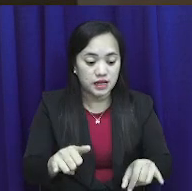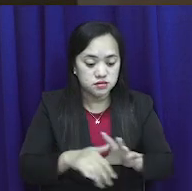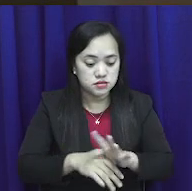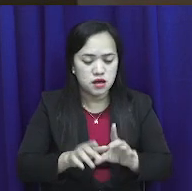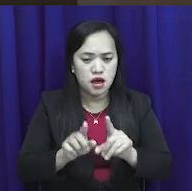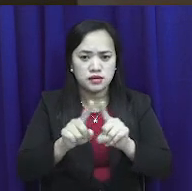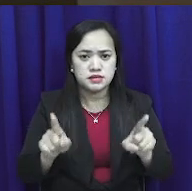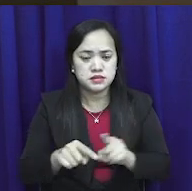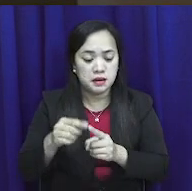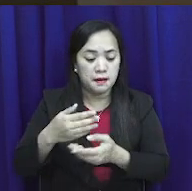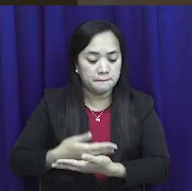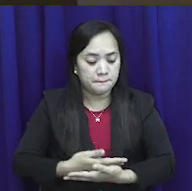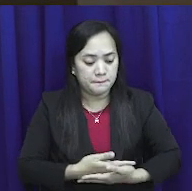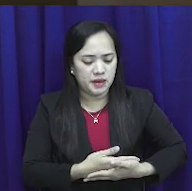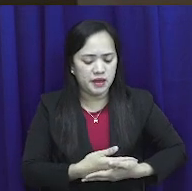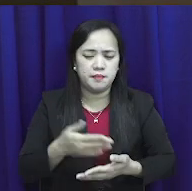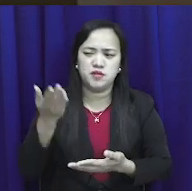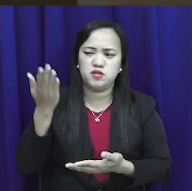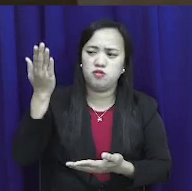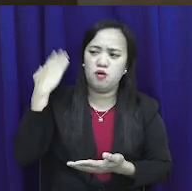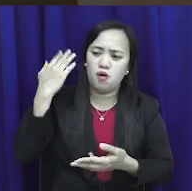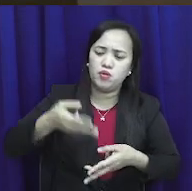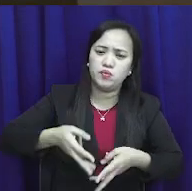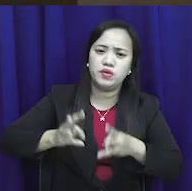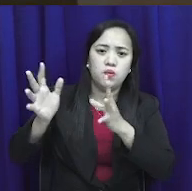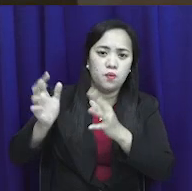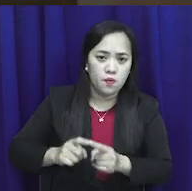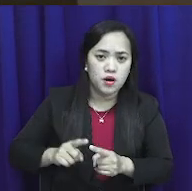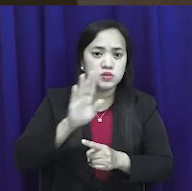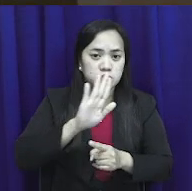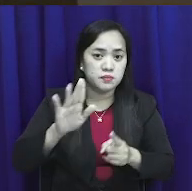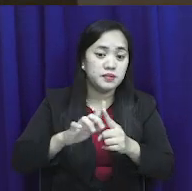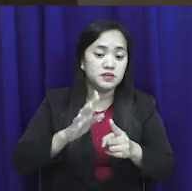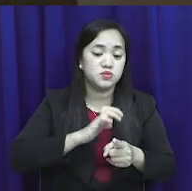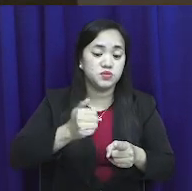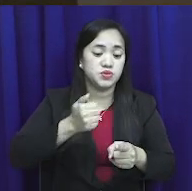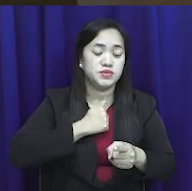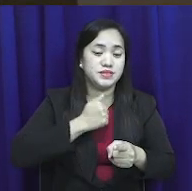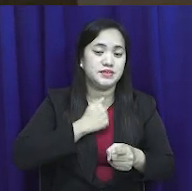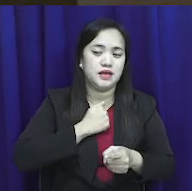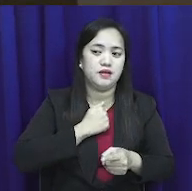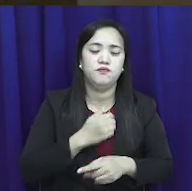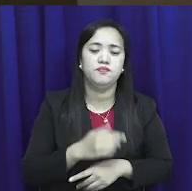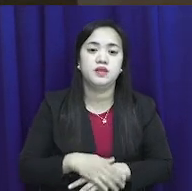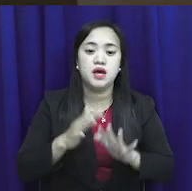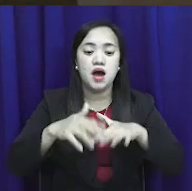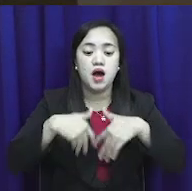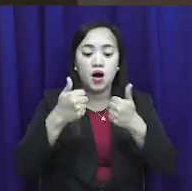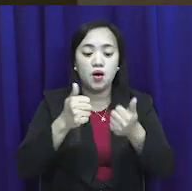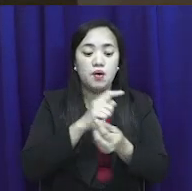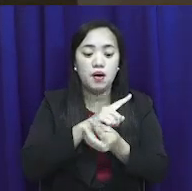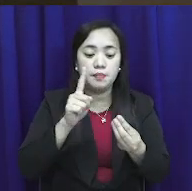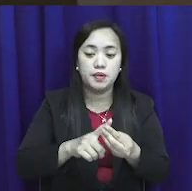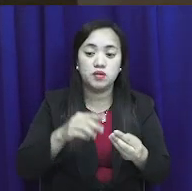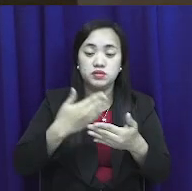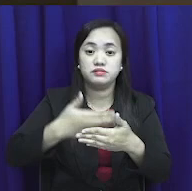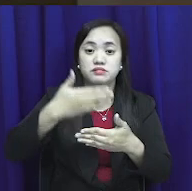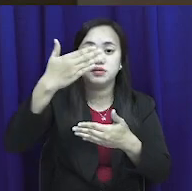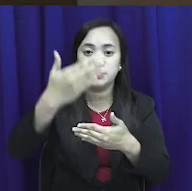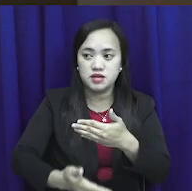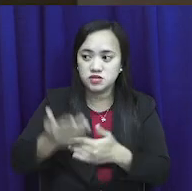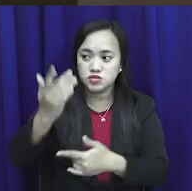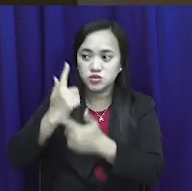tayong doon sa dati nating gustong gawin gustong yung ating gawi Paano na lang yung mga susunod pa sa